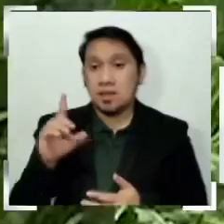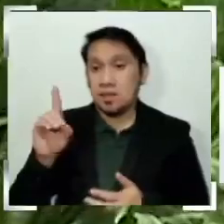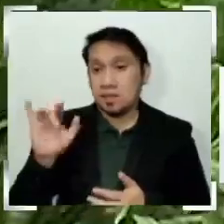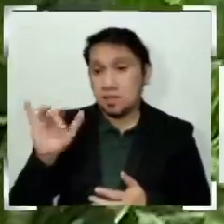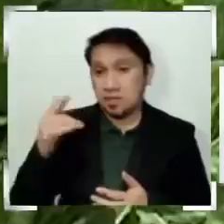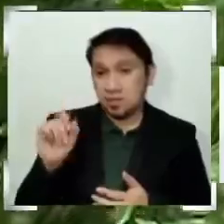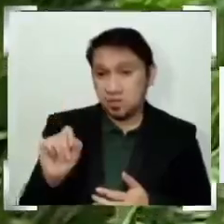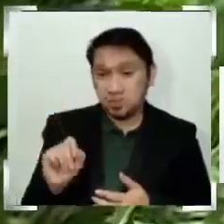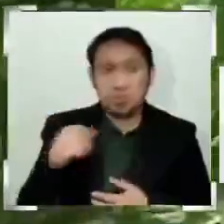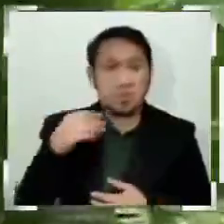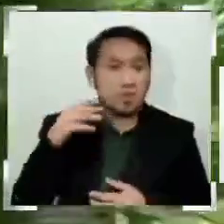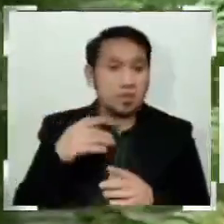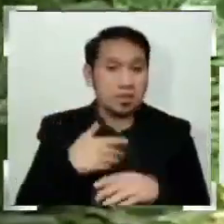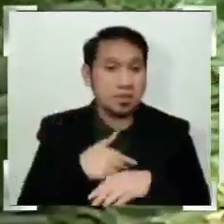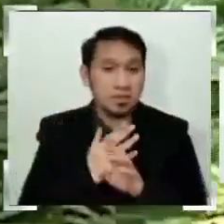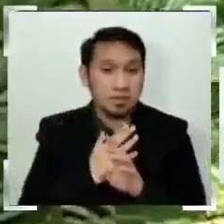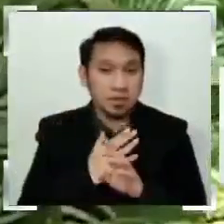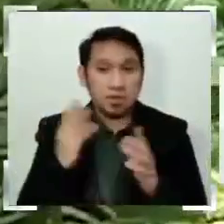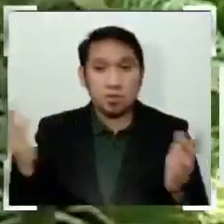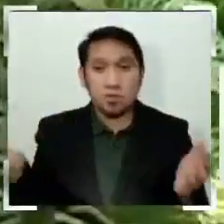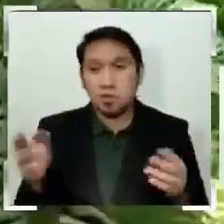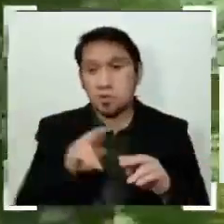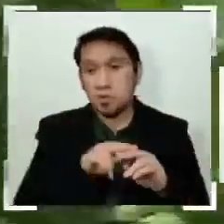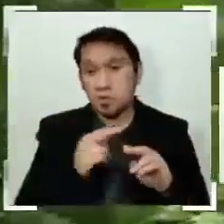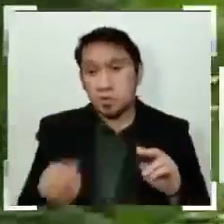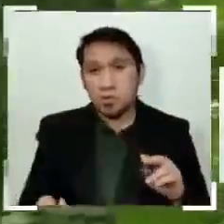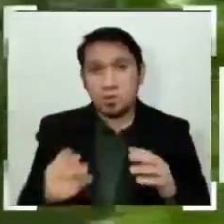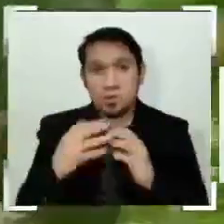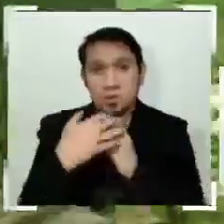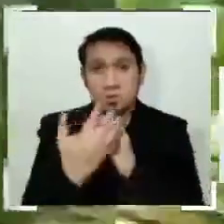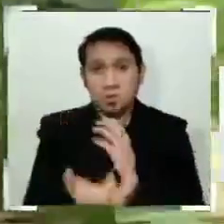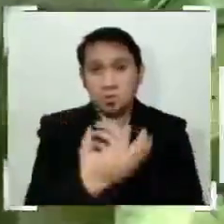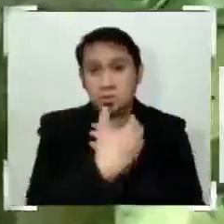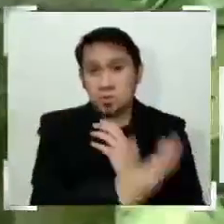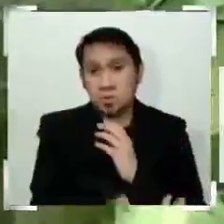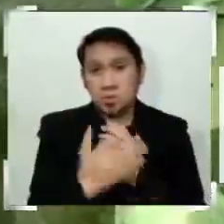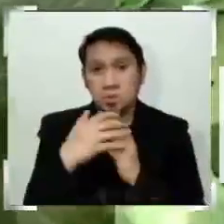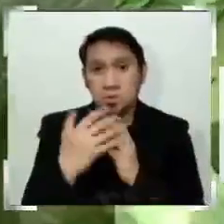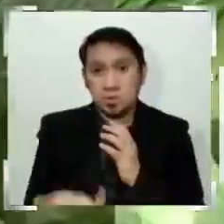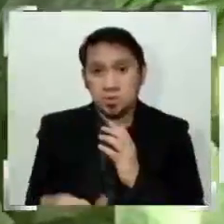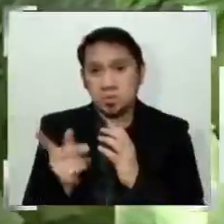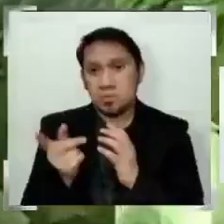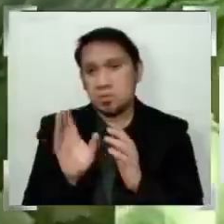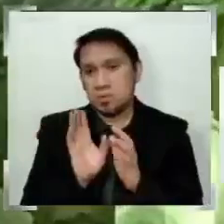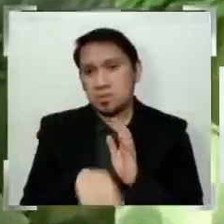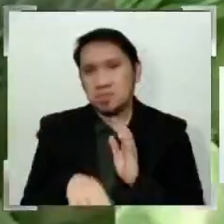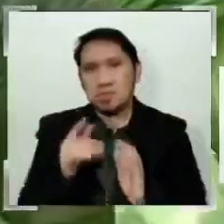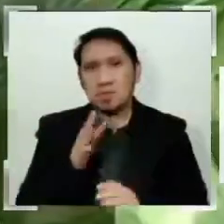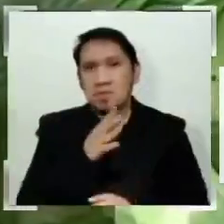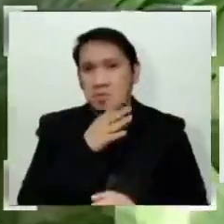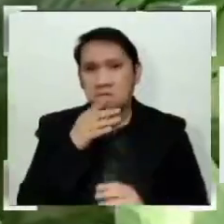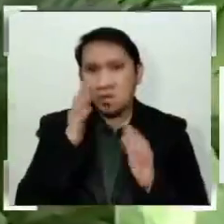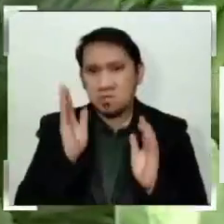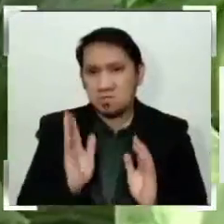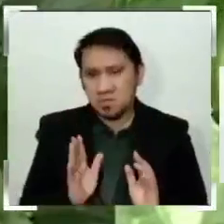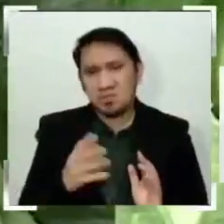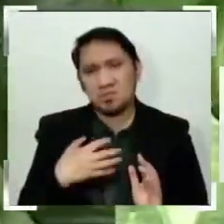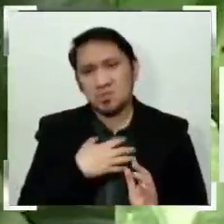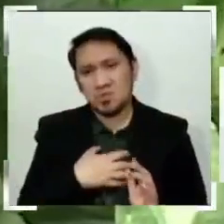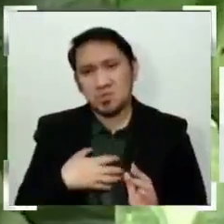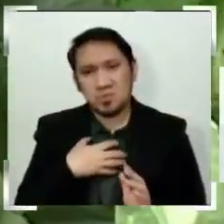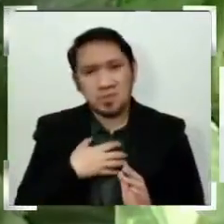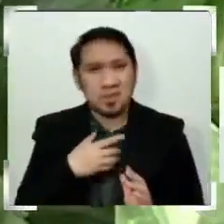naman, pagbagsak ng presyo ng repolyo ang inaalmahan ng ilang magsasaka. Halos imposible na raw makabawi